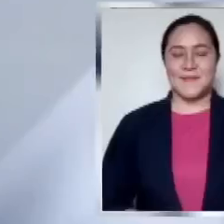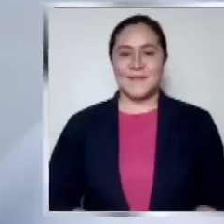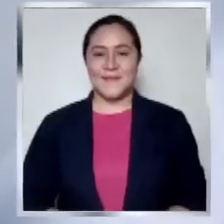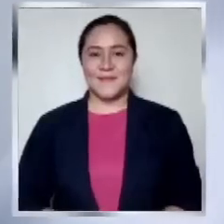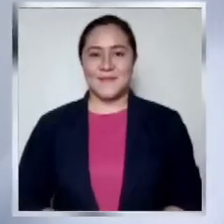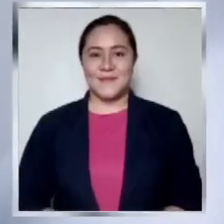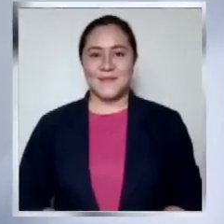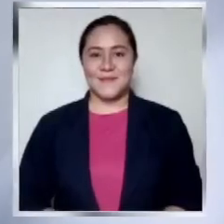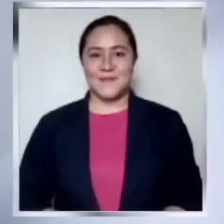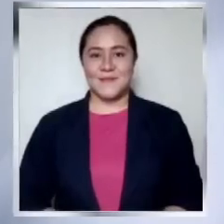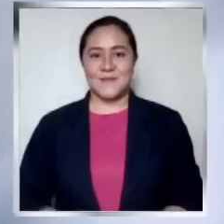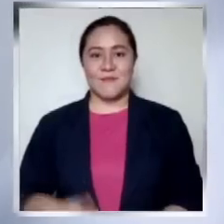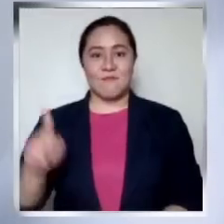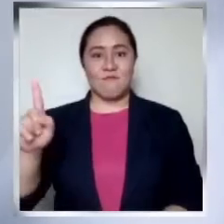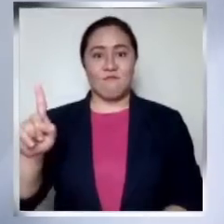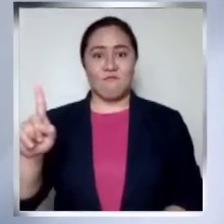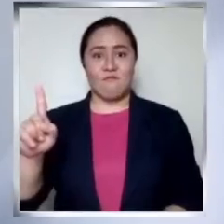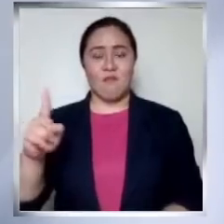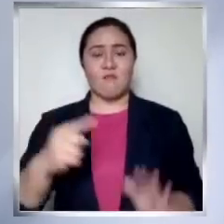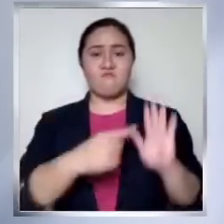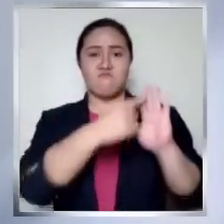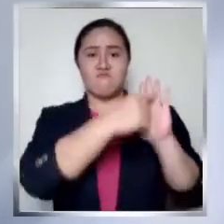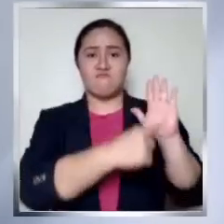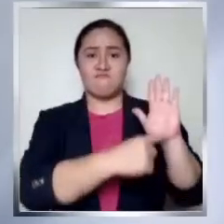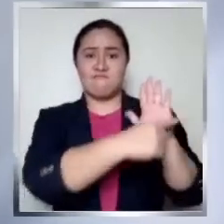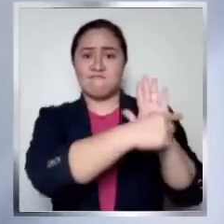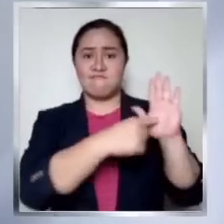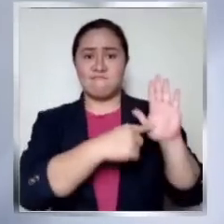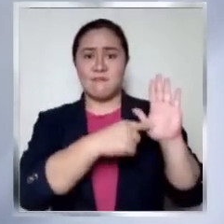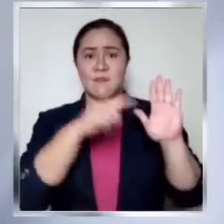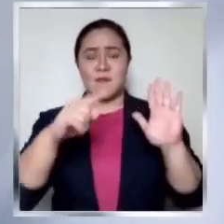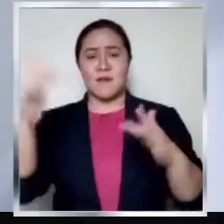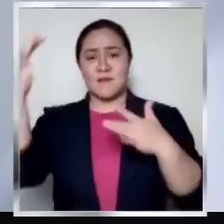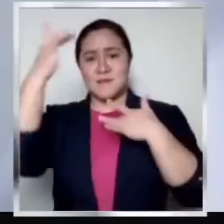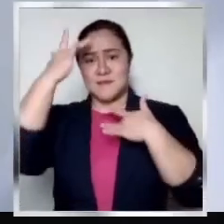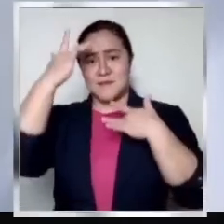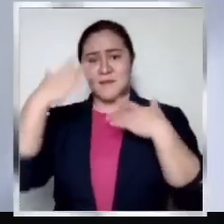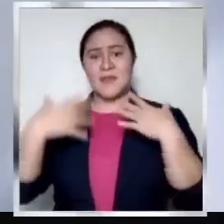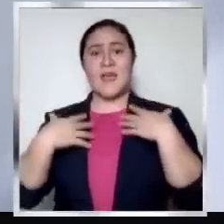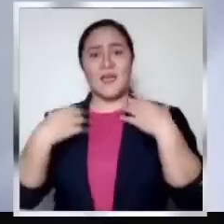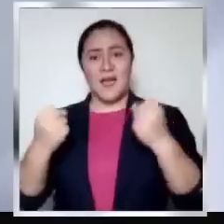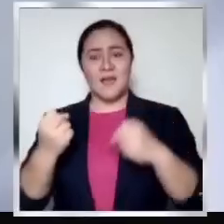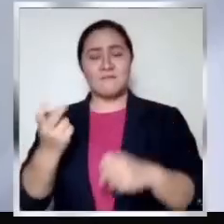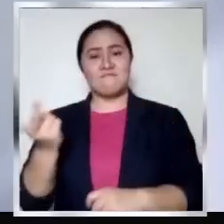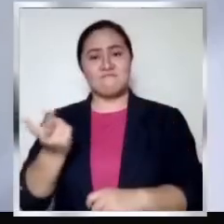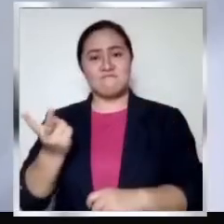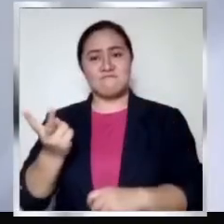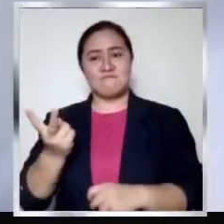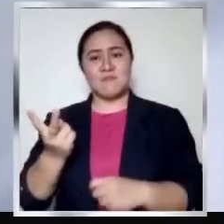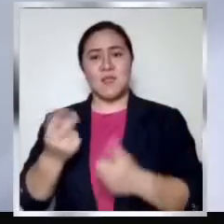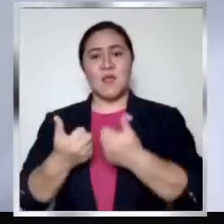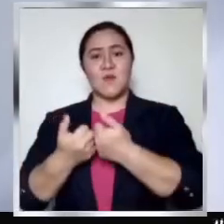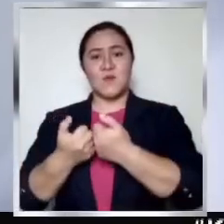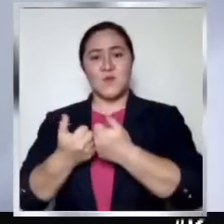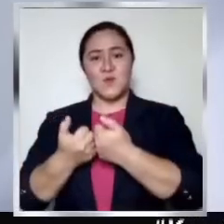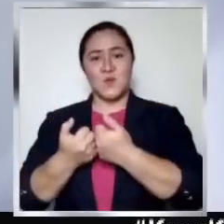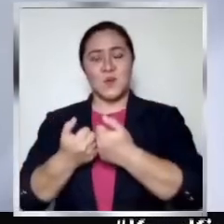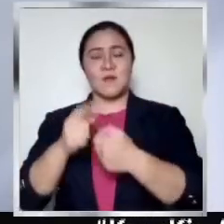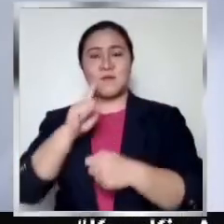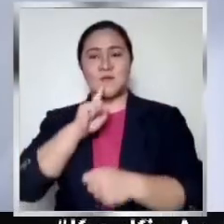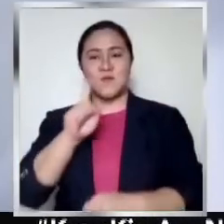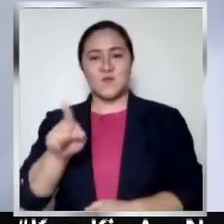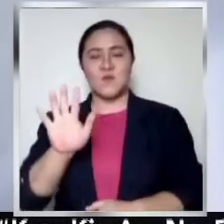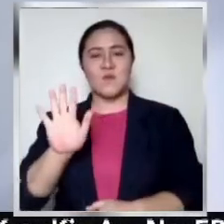Ang sumpaang in sickness and in health, maagang napatunayan ng magkasintahang naharap sa mabigat na pagsubok bago sila